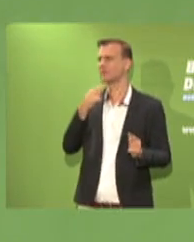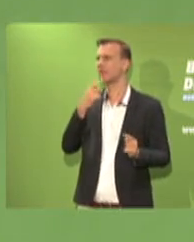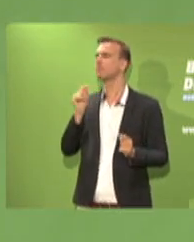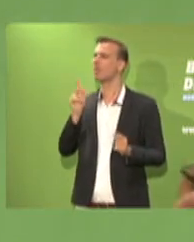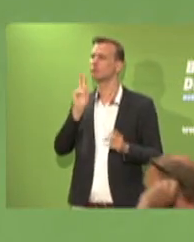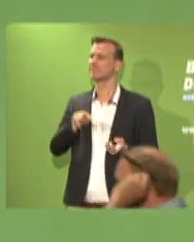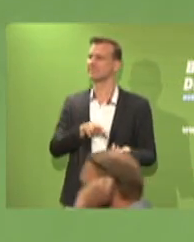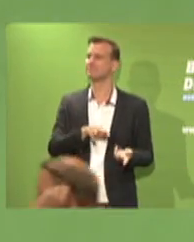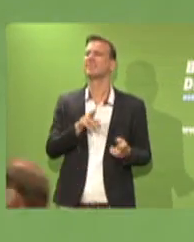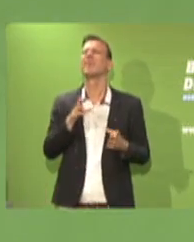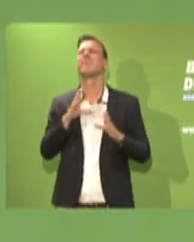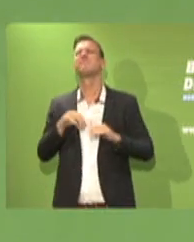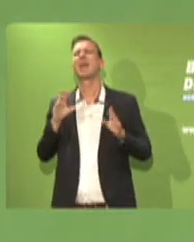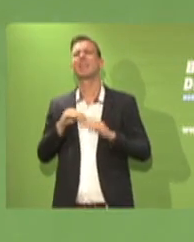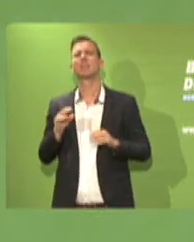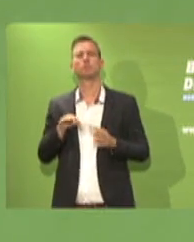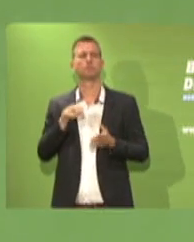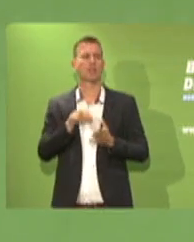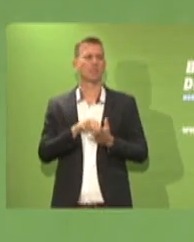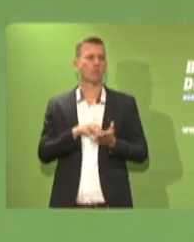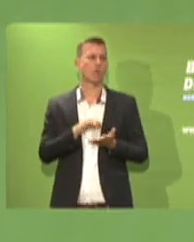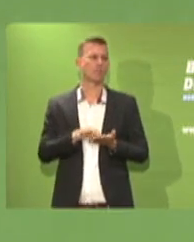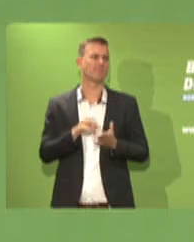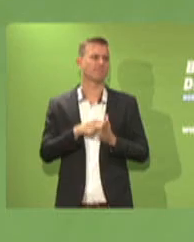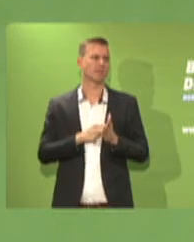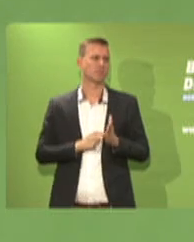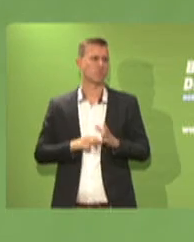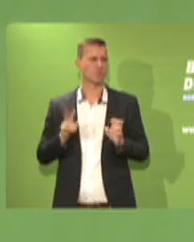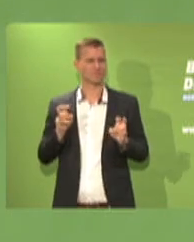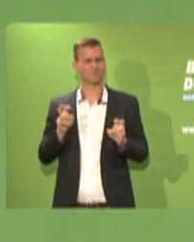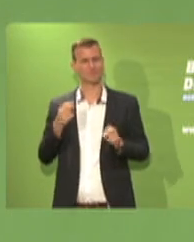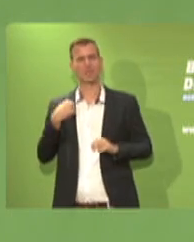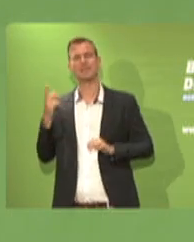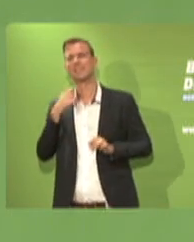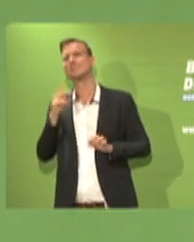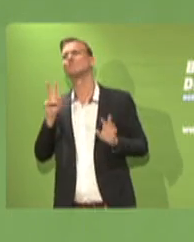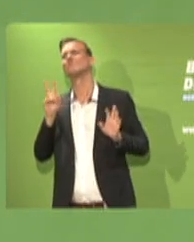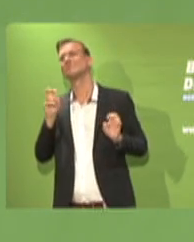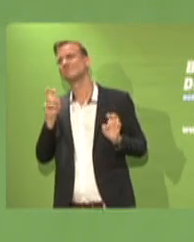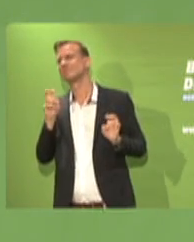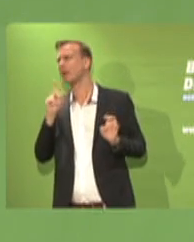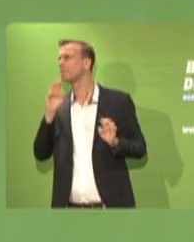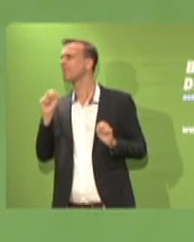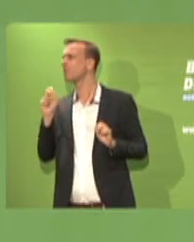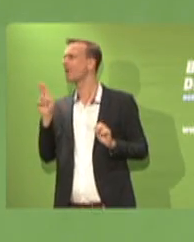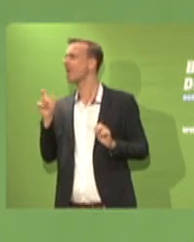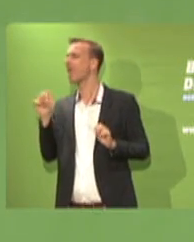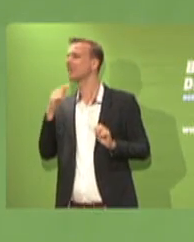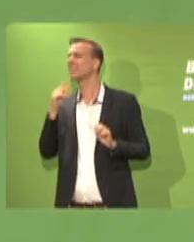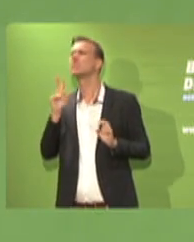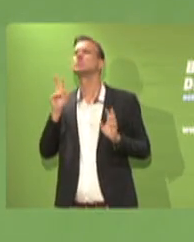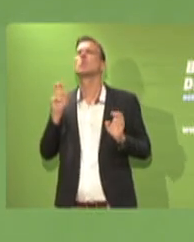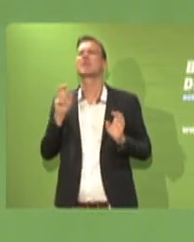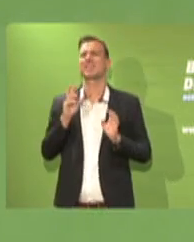weichen Standortfaktoren. Und eben war auch nochmal von den sogenannten, Manuela glaube ich, sogenannten weichen Standortfaktoren.